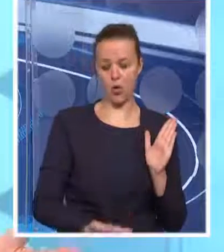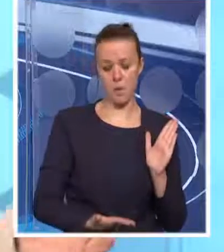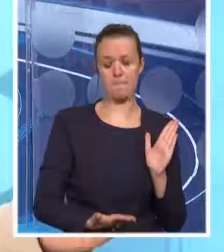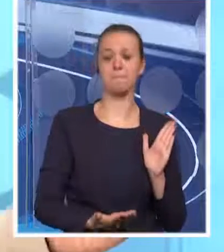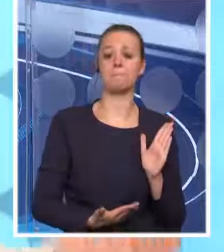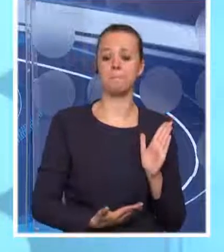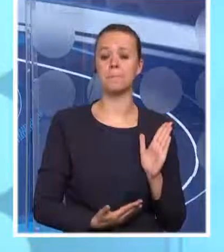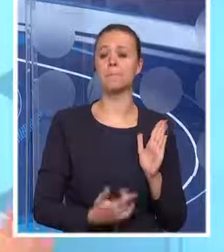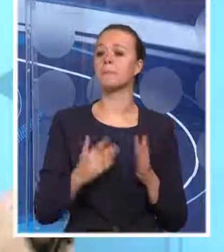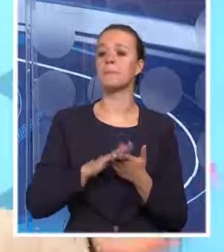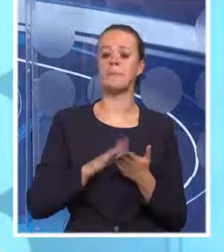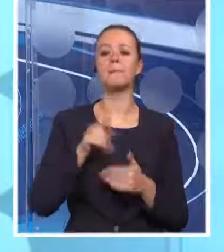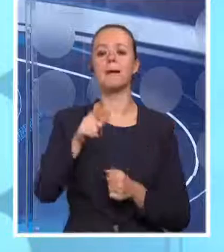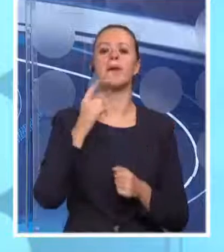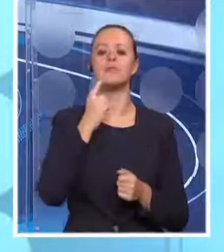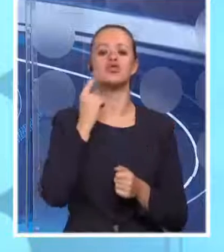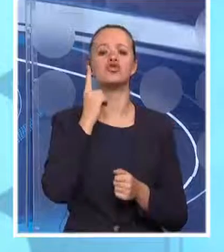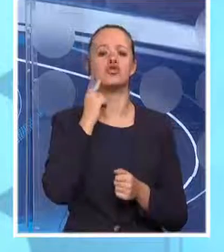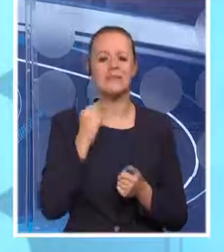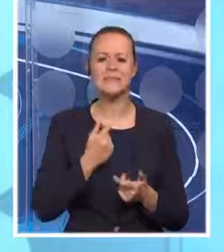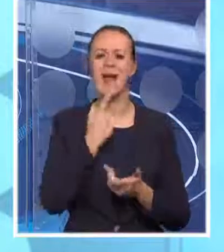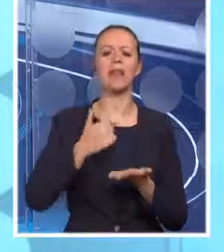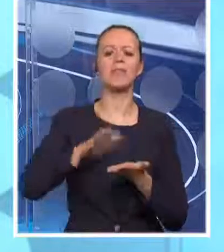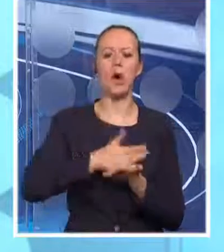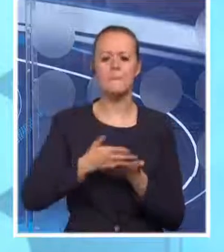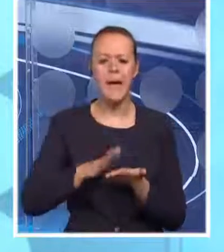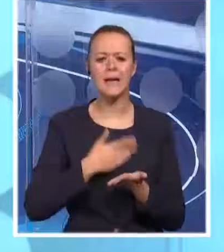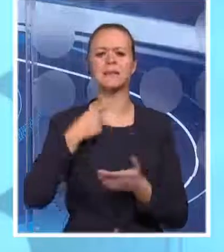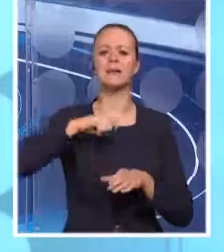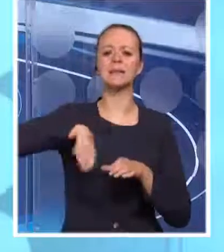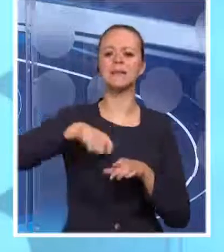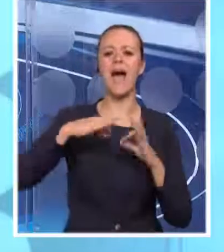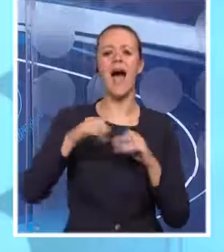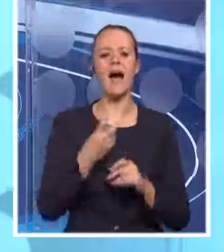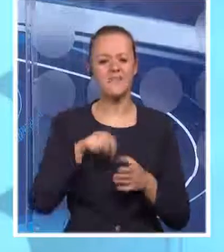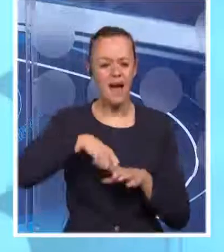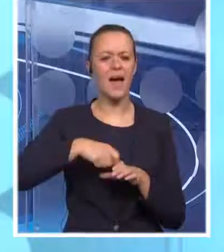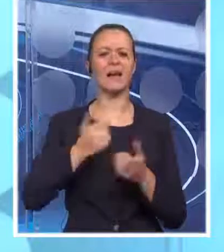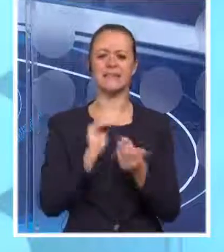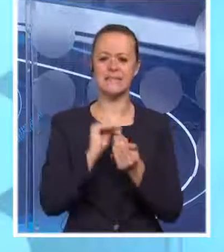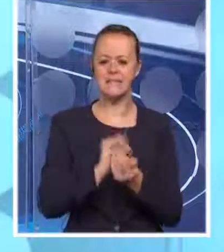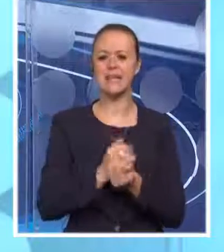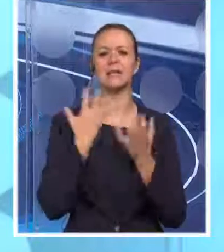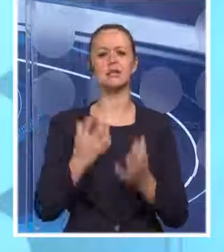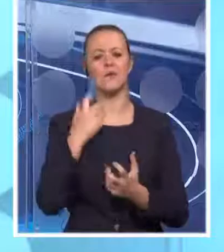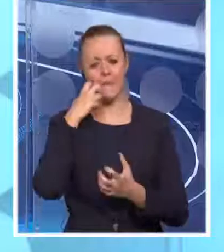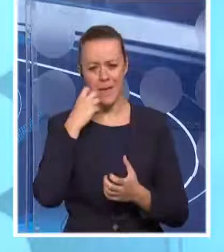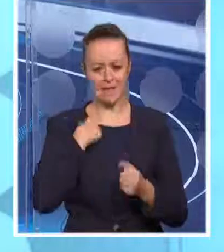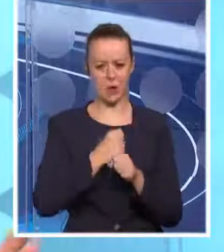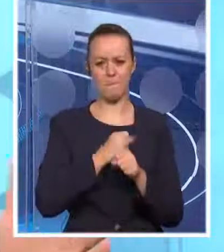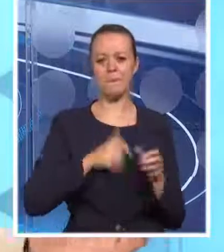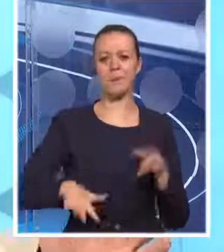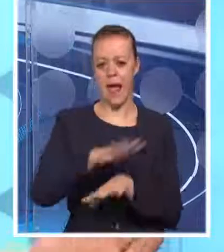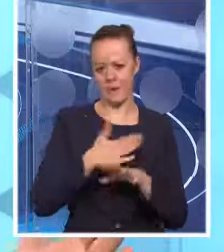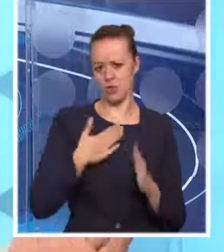kada pravite pekmez, kada pravite slatko, kada pravite ajvar, kada pravite sir, kada pravite suvo meso, to je sve bilo u